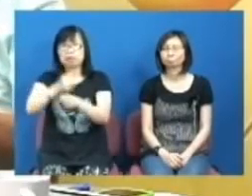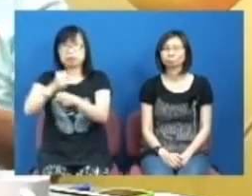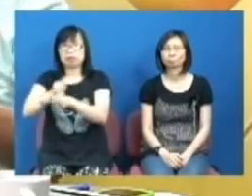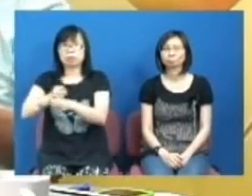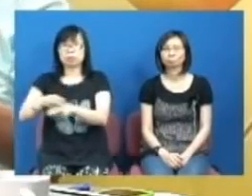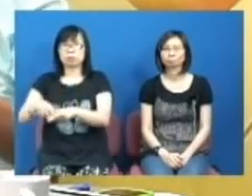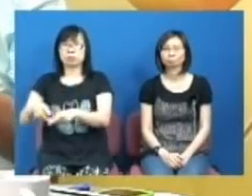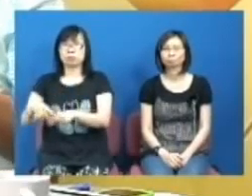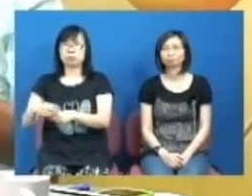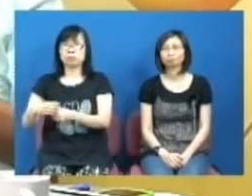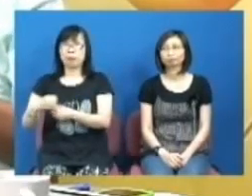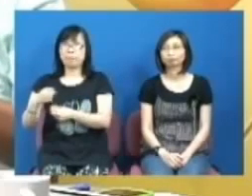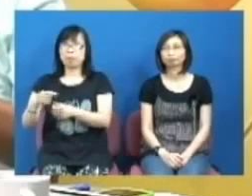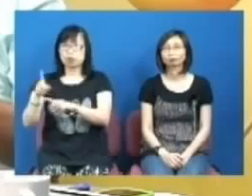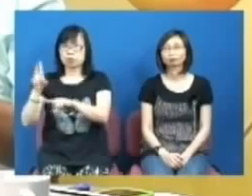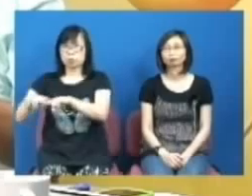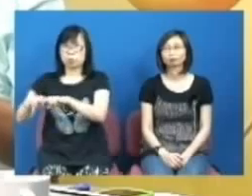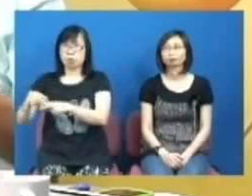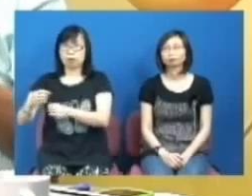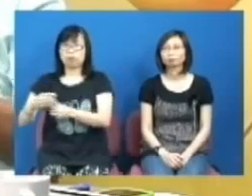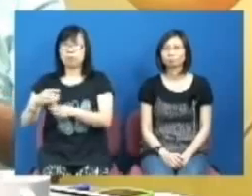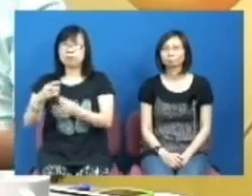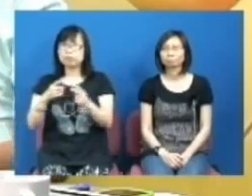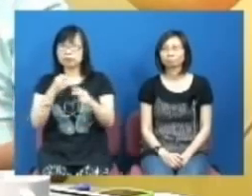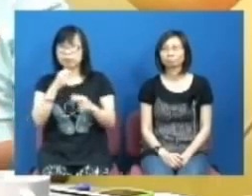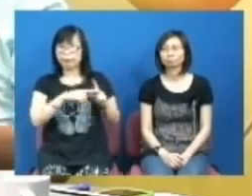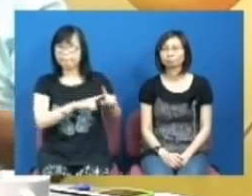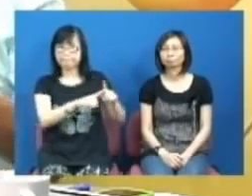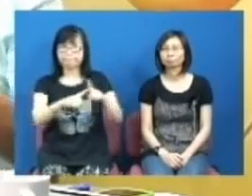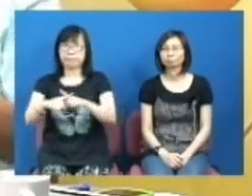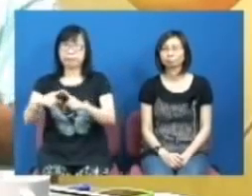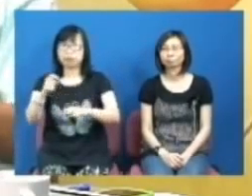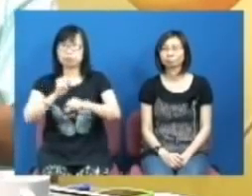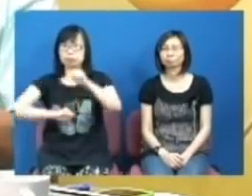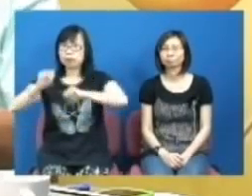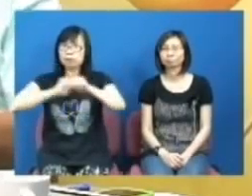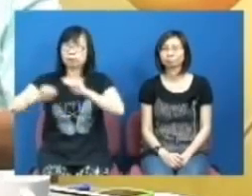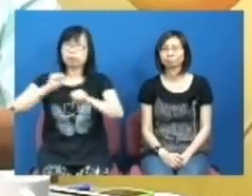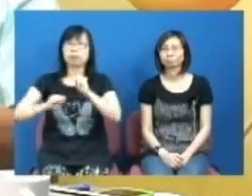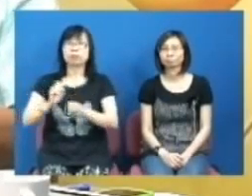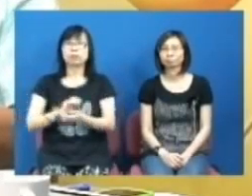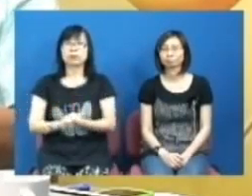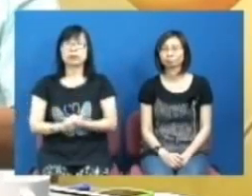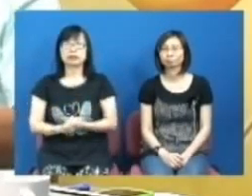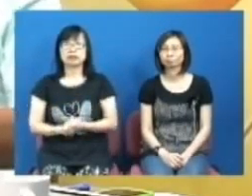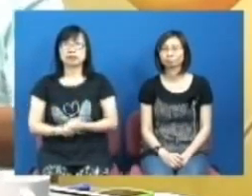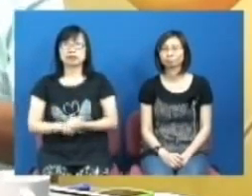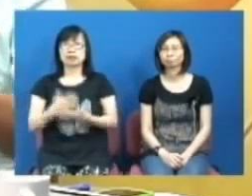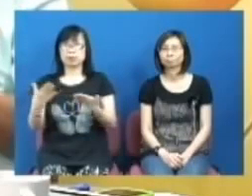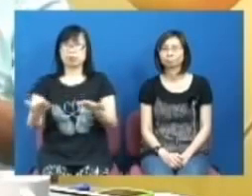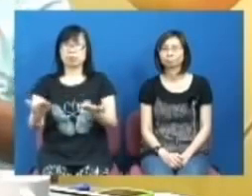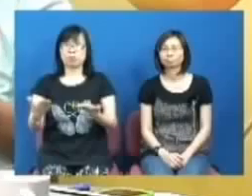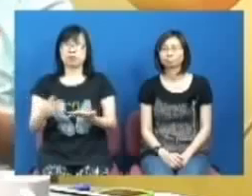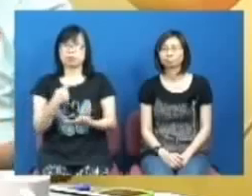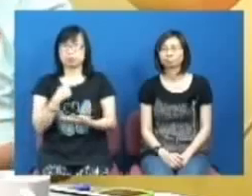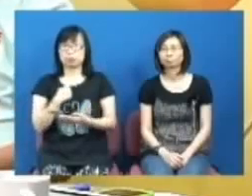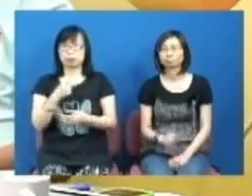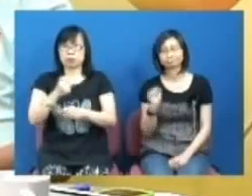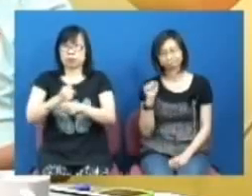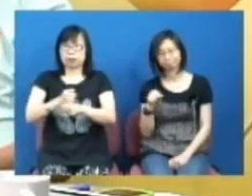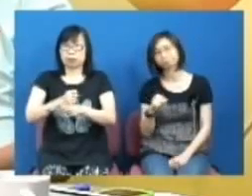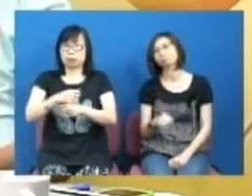作中國嘅民主運動立好一個基礎，因為你個製作本身係要個主體喐先製作